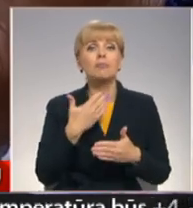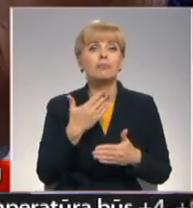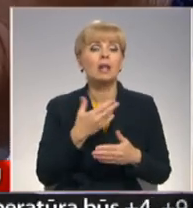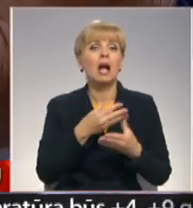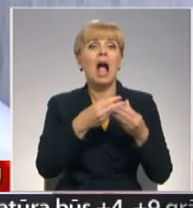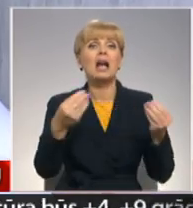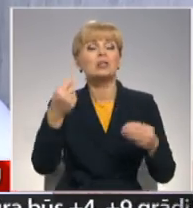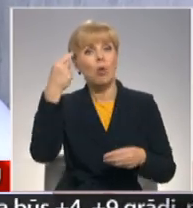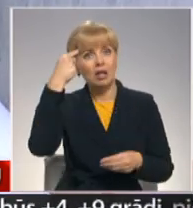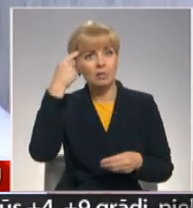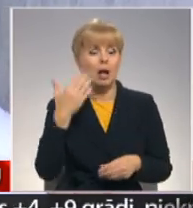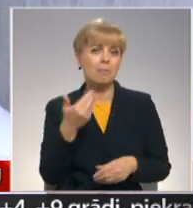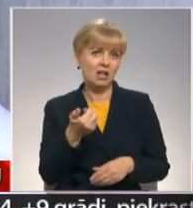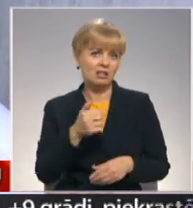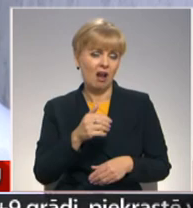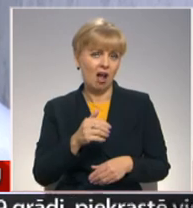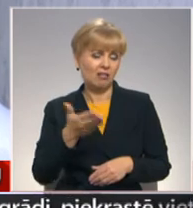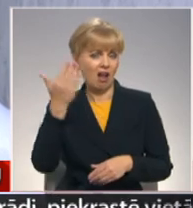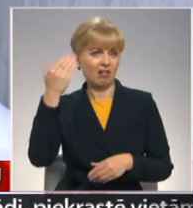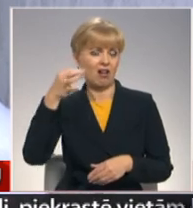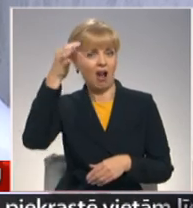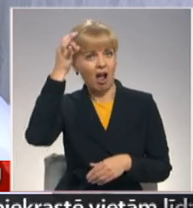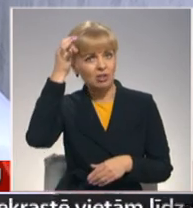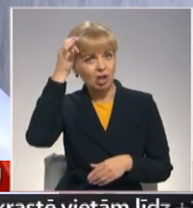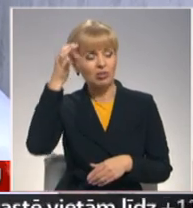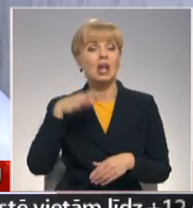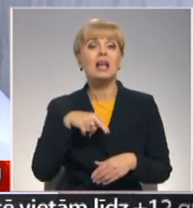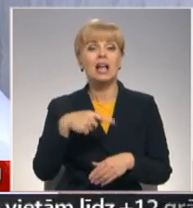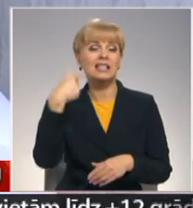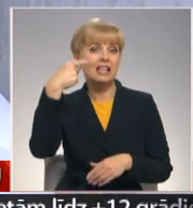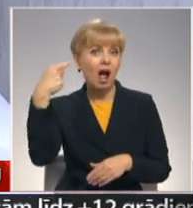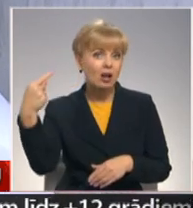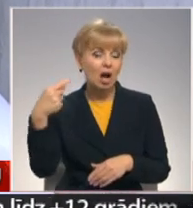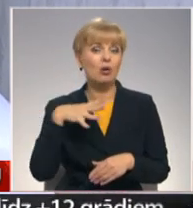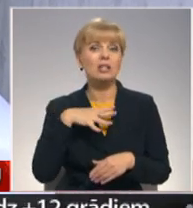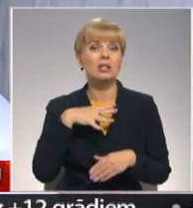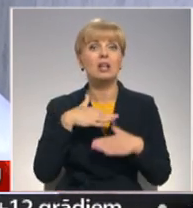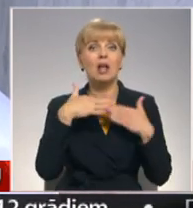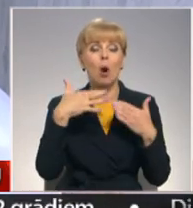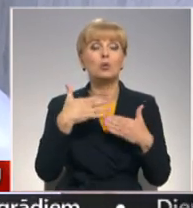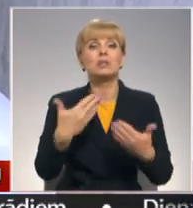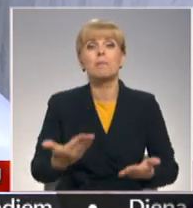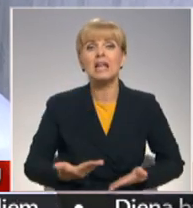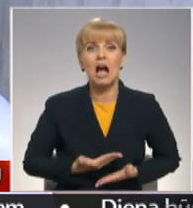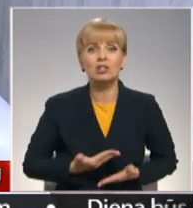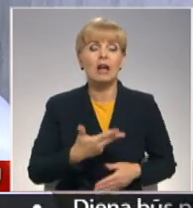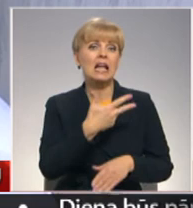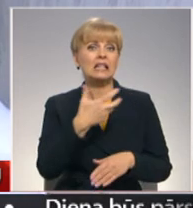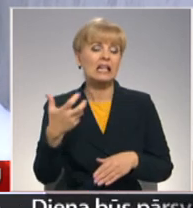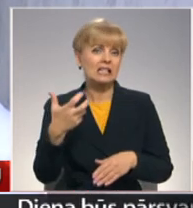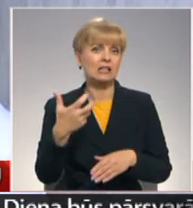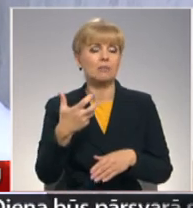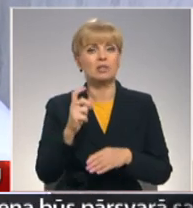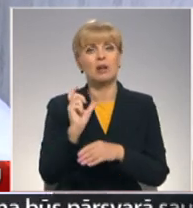atmiņas. 5-gadīgi bērni jau atcerās visu. Jā. Tas ir tas trakākais, kas atcerās pa daudz 5-gadīgi. Jo, pieņemsim, to vagonu